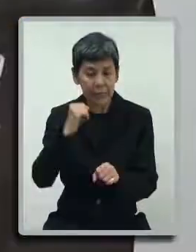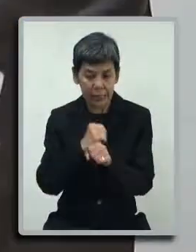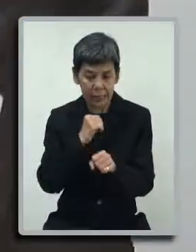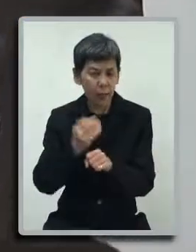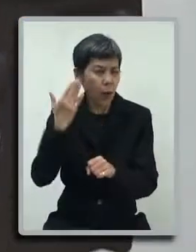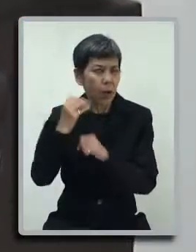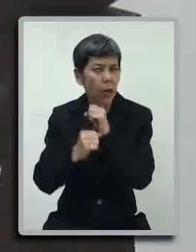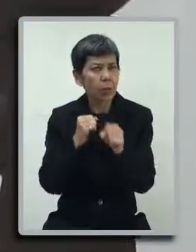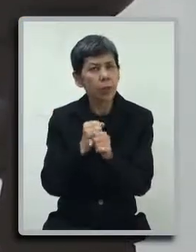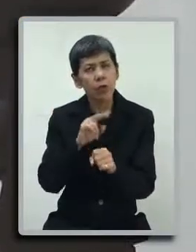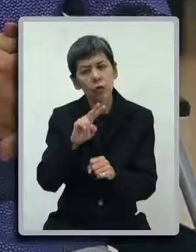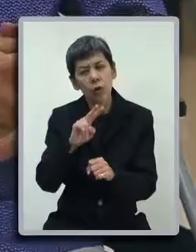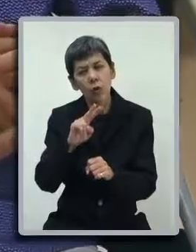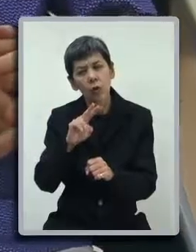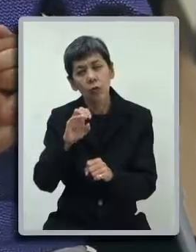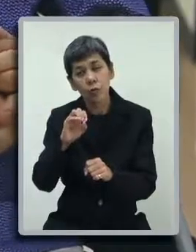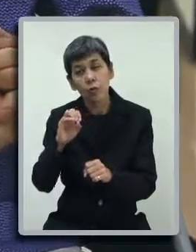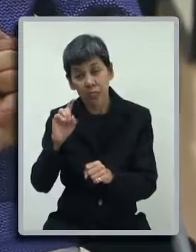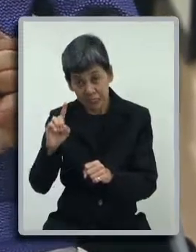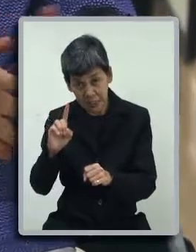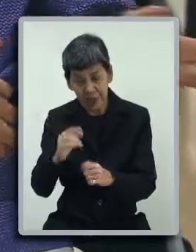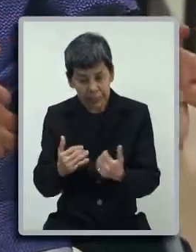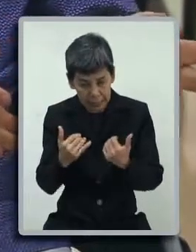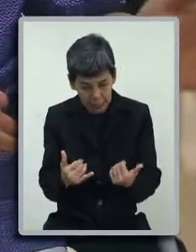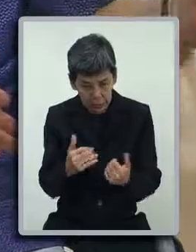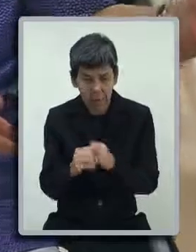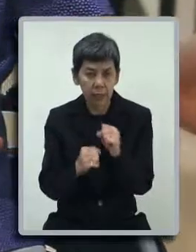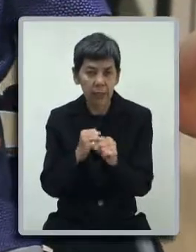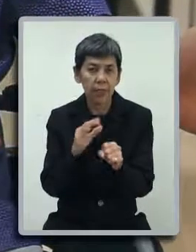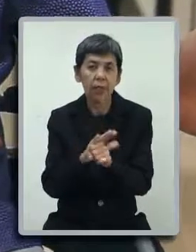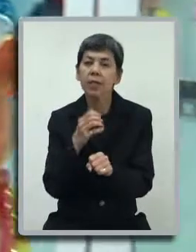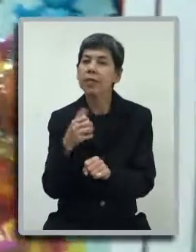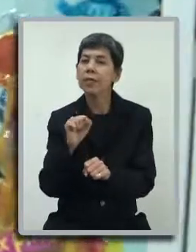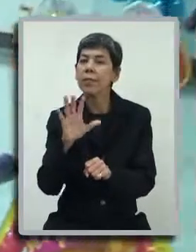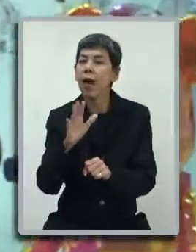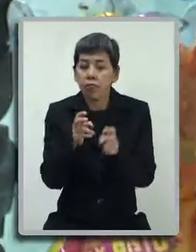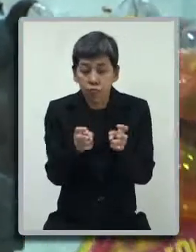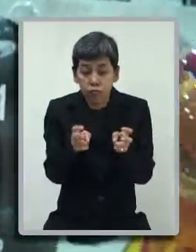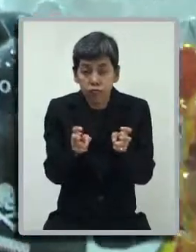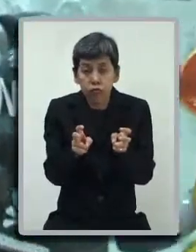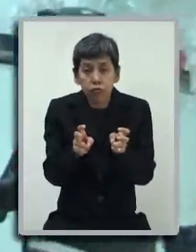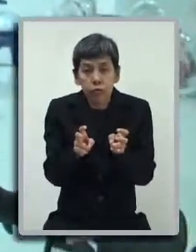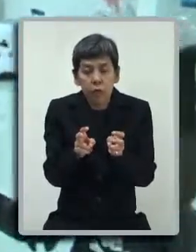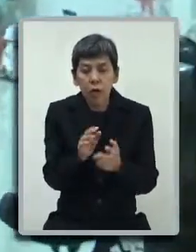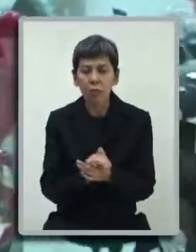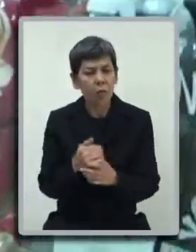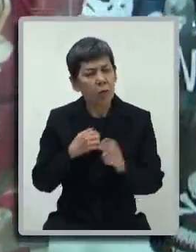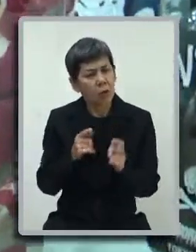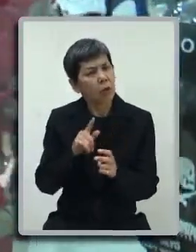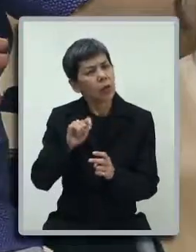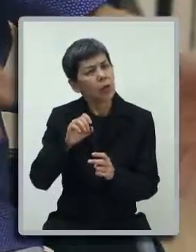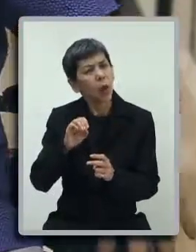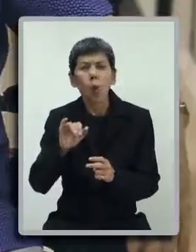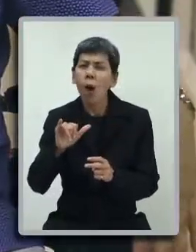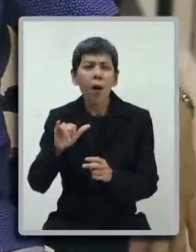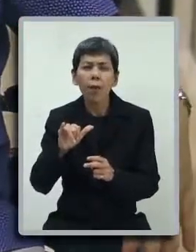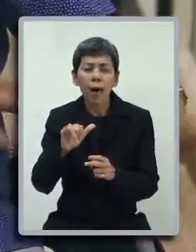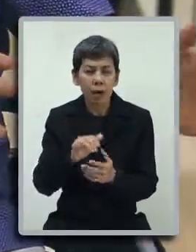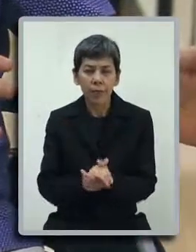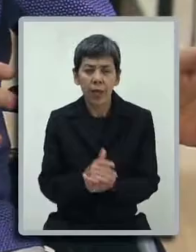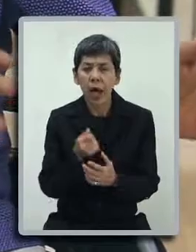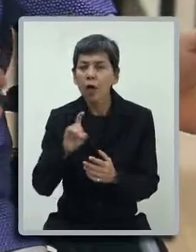วกนี้ก่อตั้งมาเมื่อปี2001ณปัจจุบันนี้ก็15ปีของพวกนี้เข ขาไม่ได้เรียกว่าทอยนะฮะเขาเรียกว่